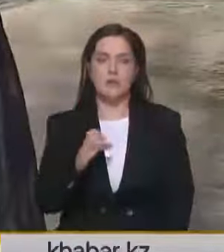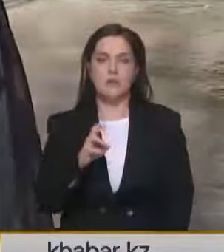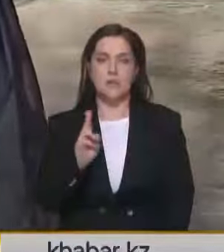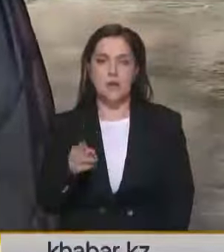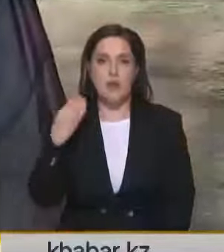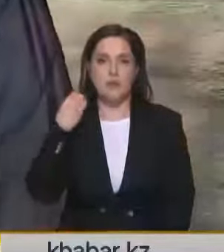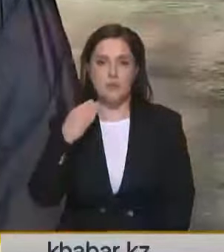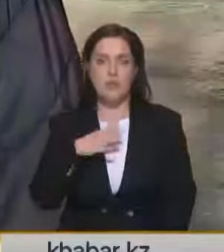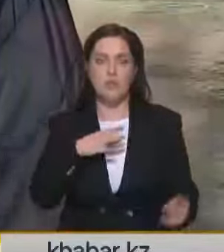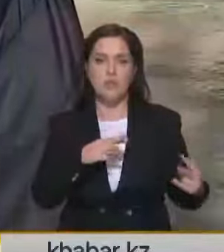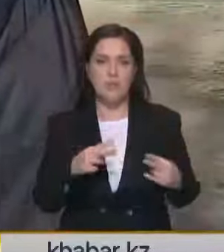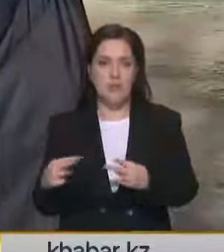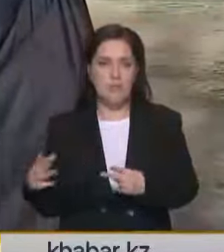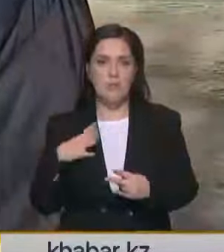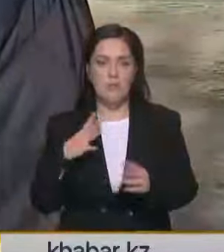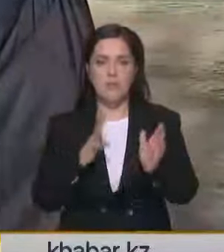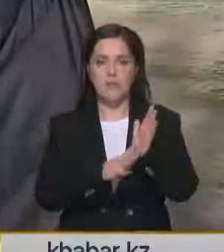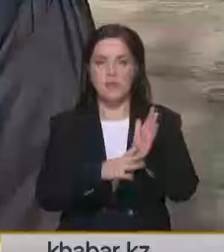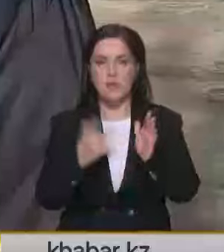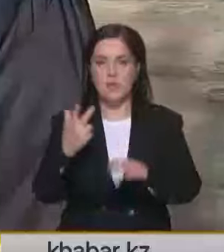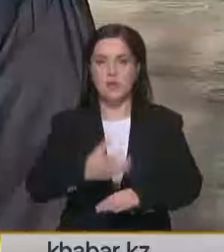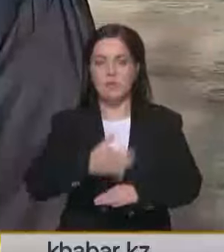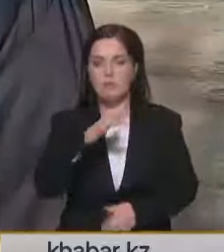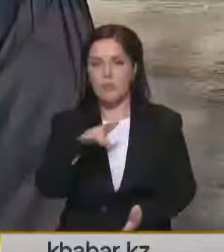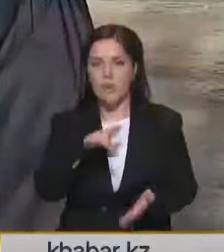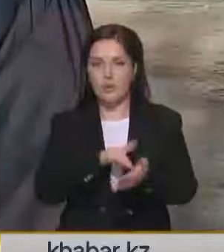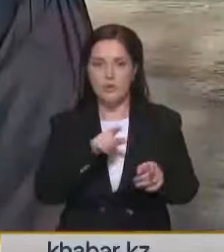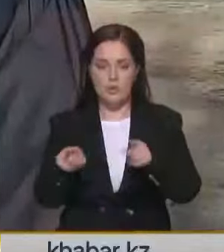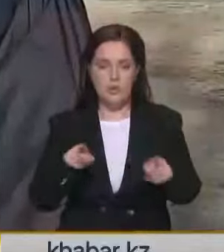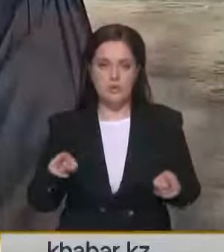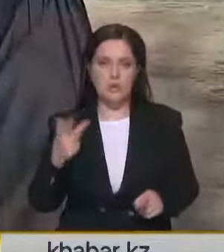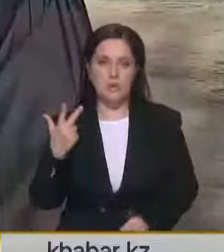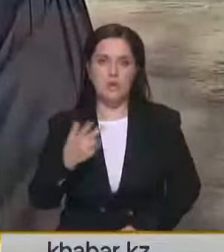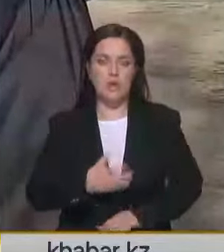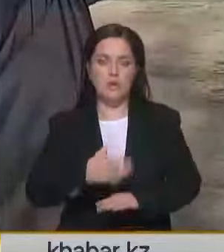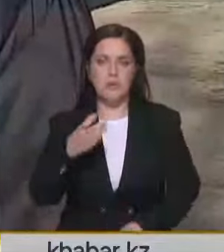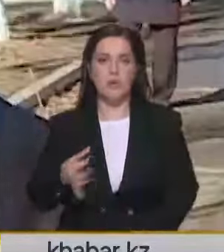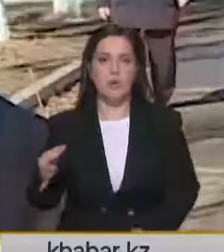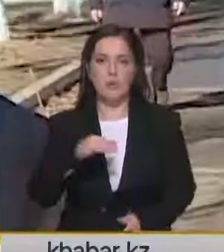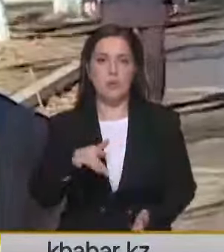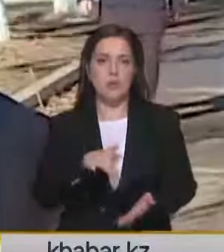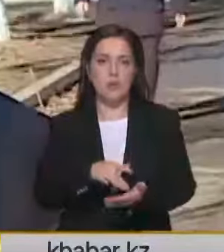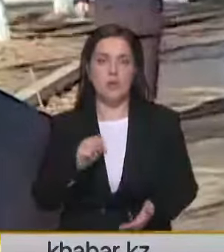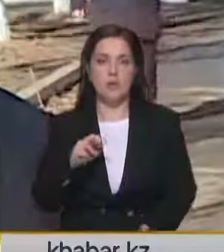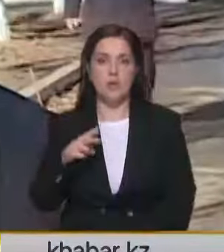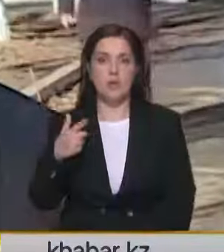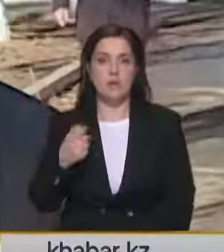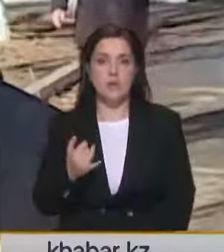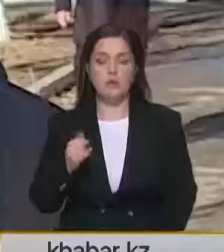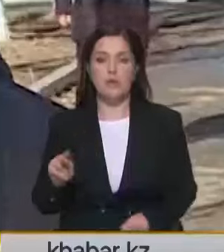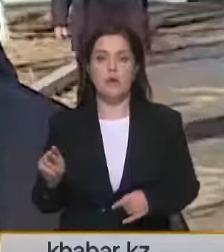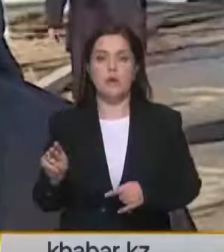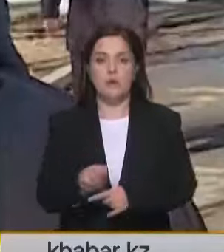заменил 93 лифтовых оборудований по городу и 3 лифта в области, то есть в городе Алга. Данная модернизация